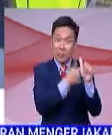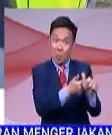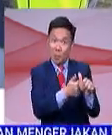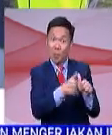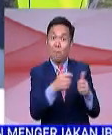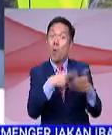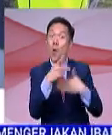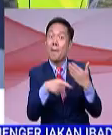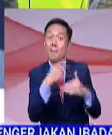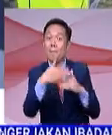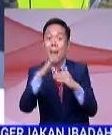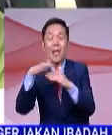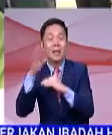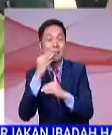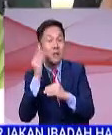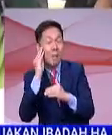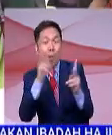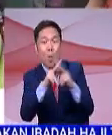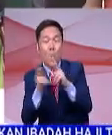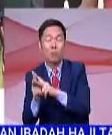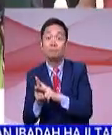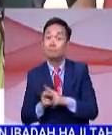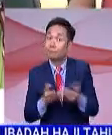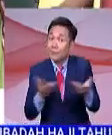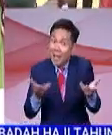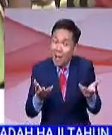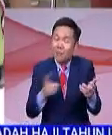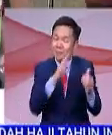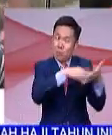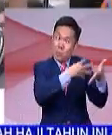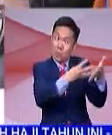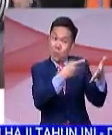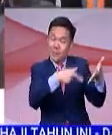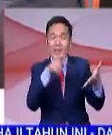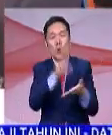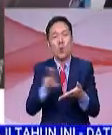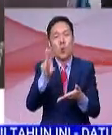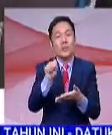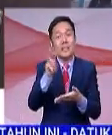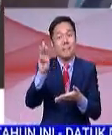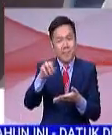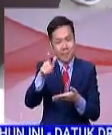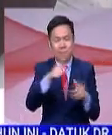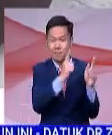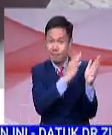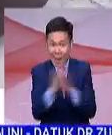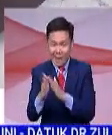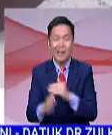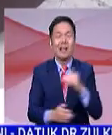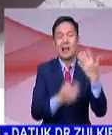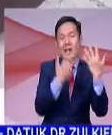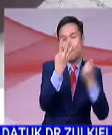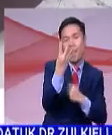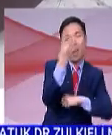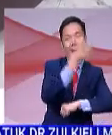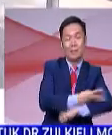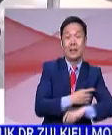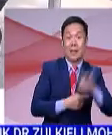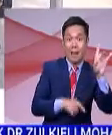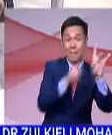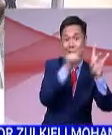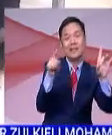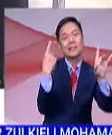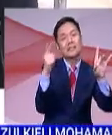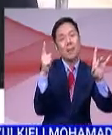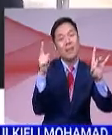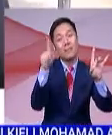pergerakan pulang diuruskan penghantaran mereka oleh universiti selama 4 hari bermula 8 sehingga 11 Mei ini.